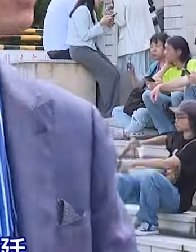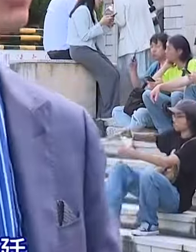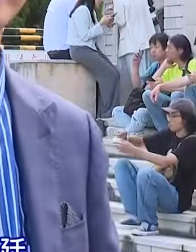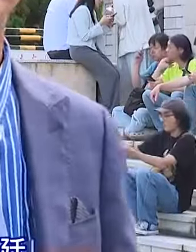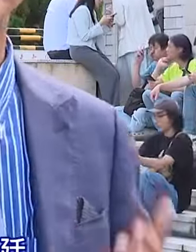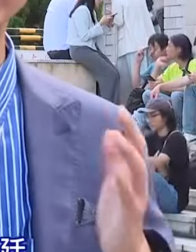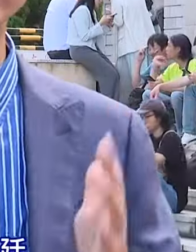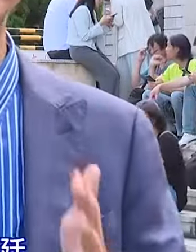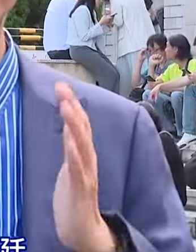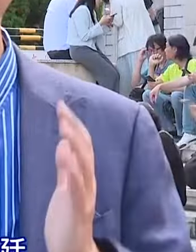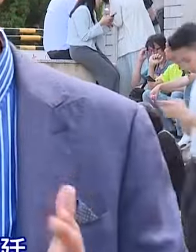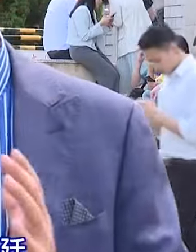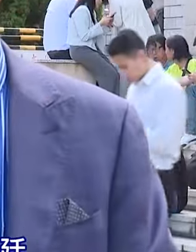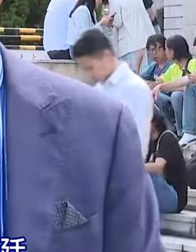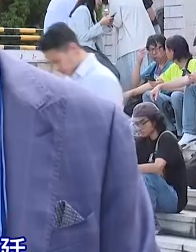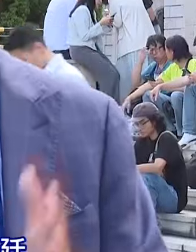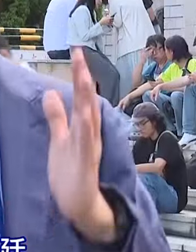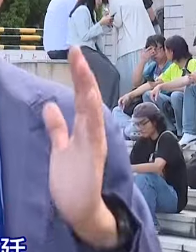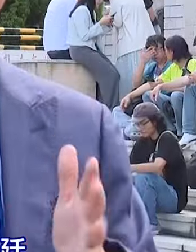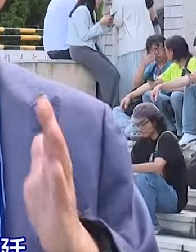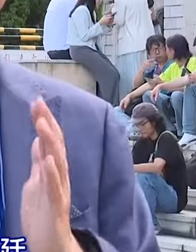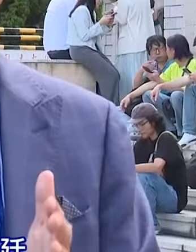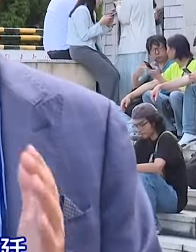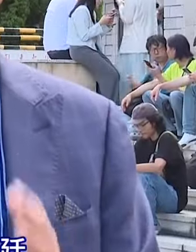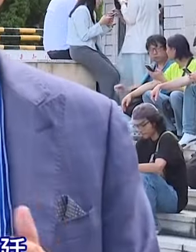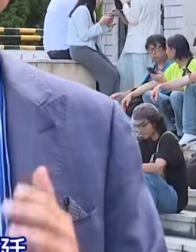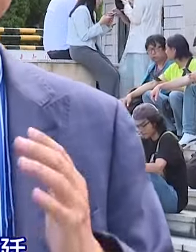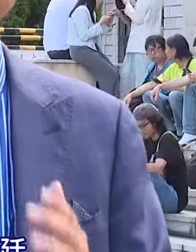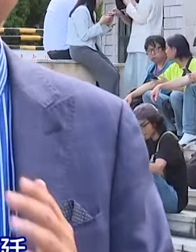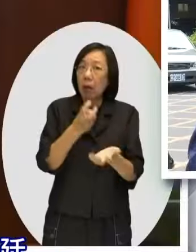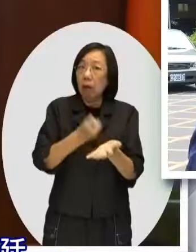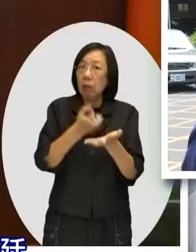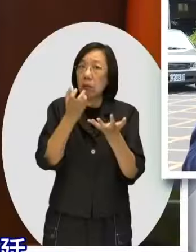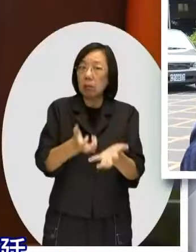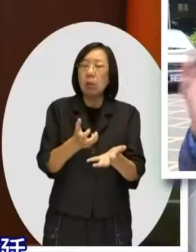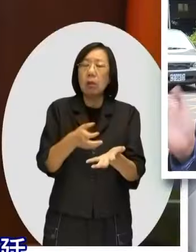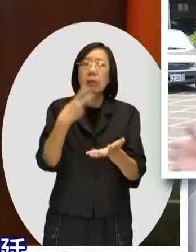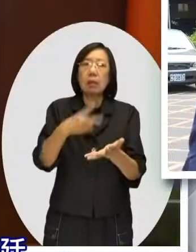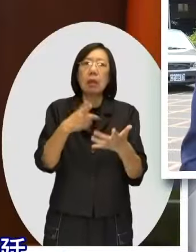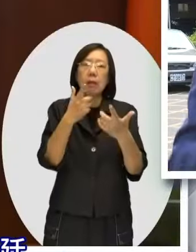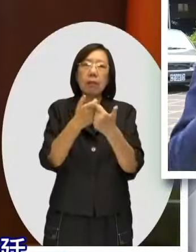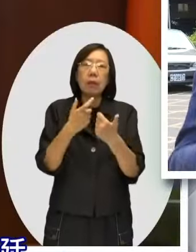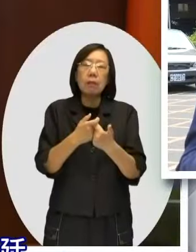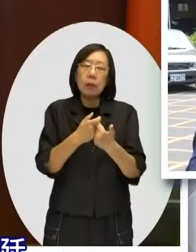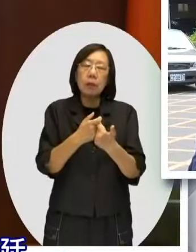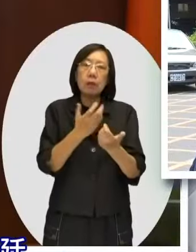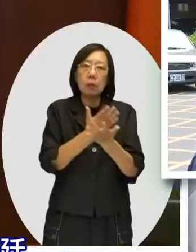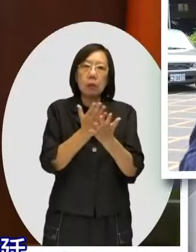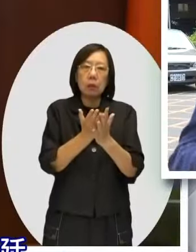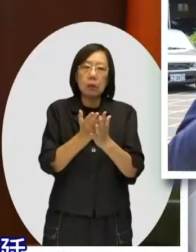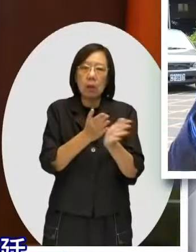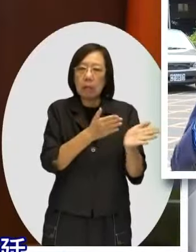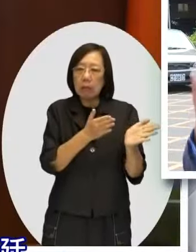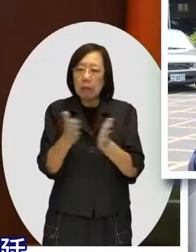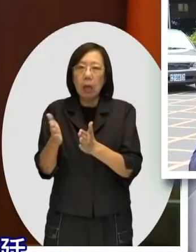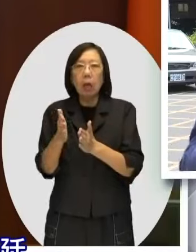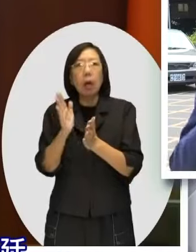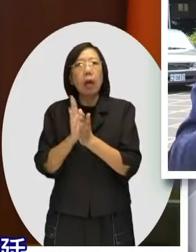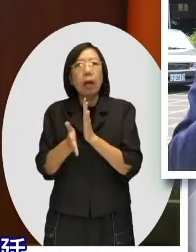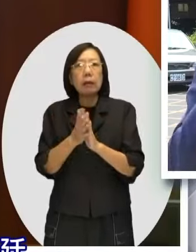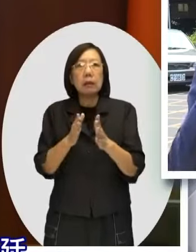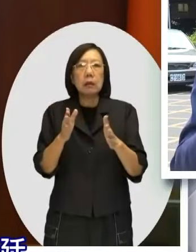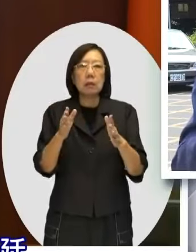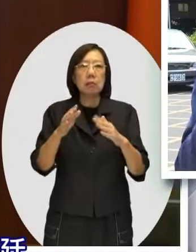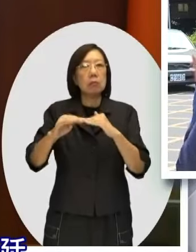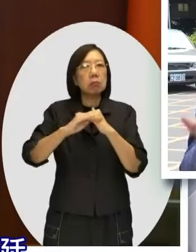些特殊的罪，几乎大法官就宣誓要未来要处以死刑难度难上加难。那在这种状况下，假设你会觉得